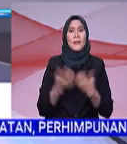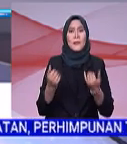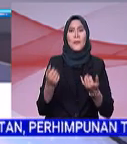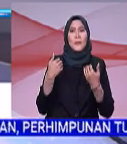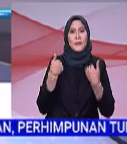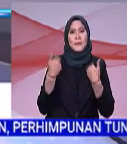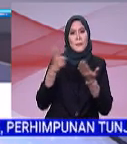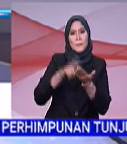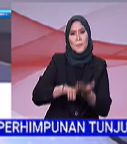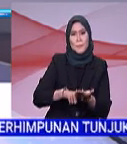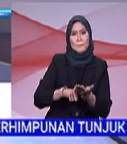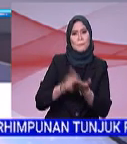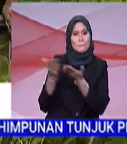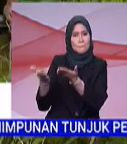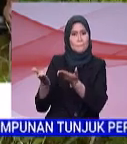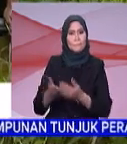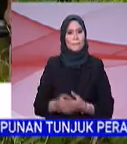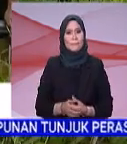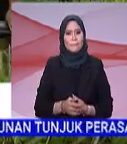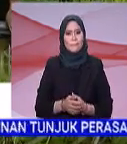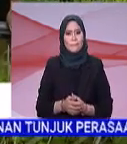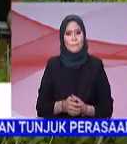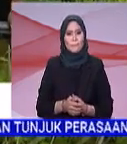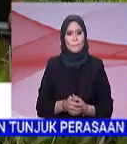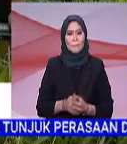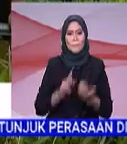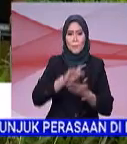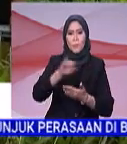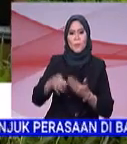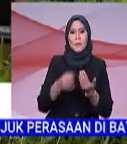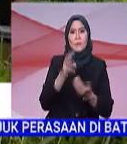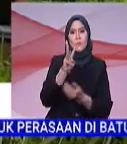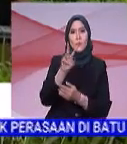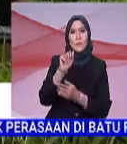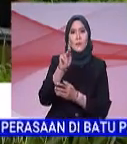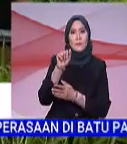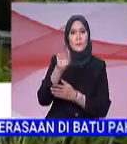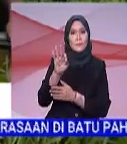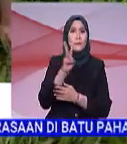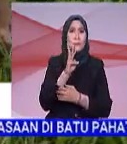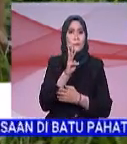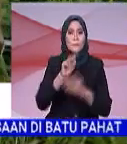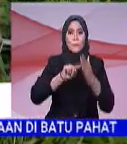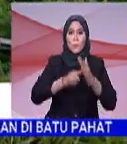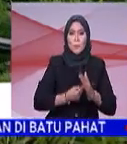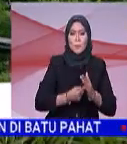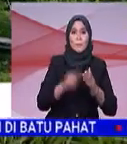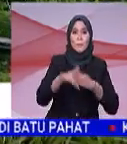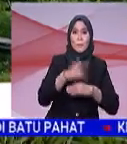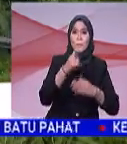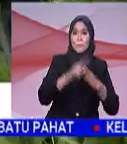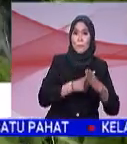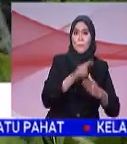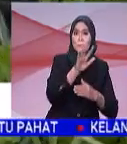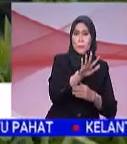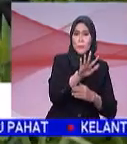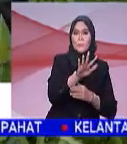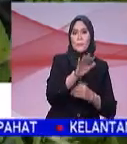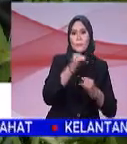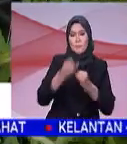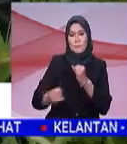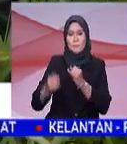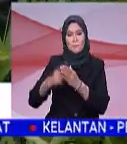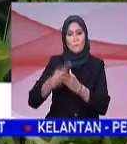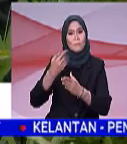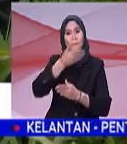ada laporannya the project wakaf Air ini yang bermula pada awal Mei lalu telah siap dibina pada Penghujung